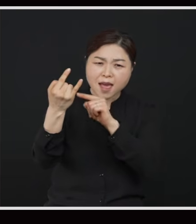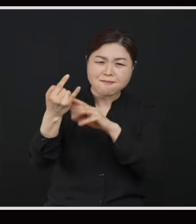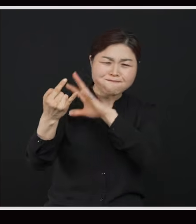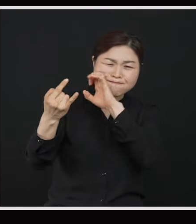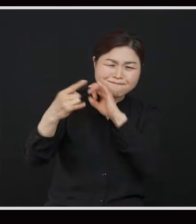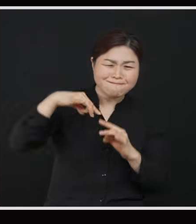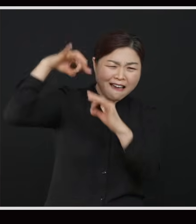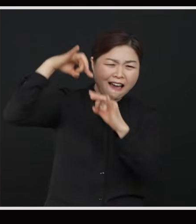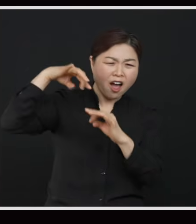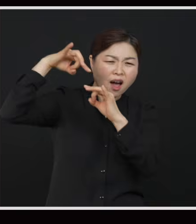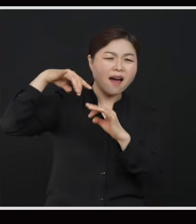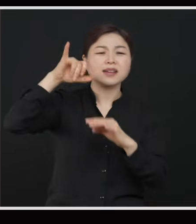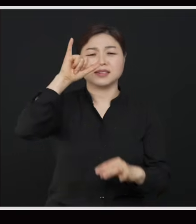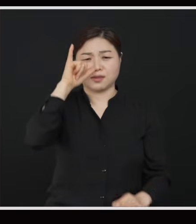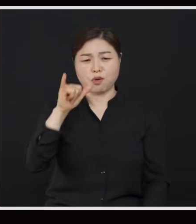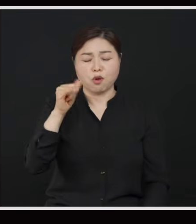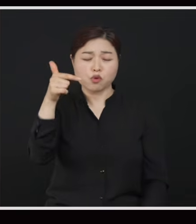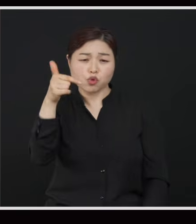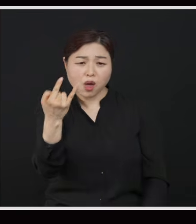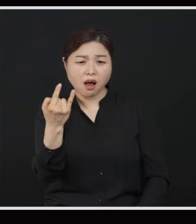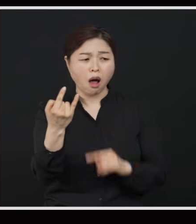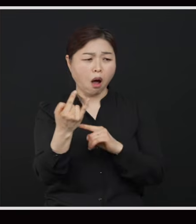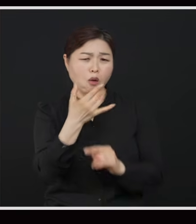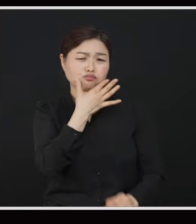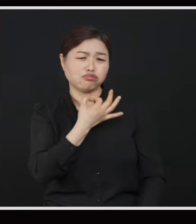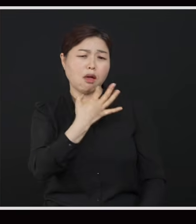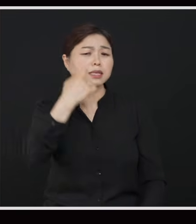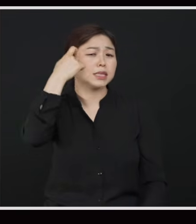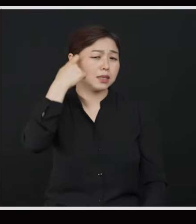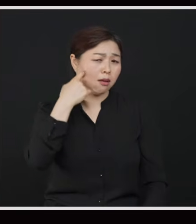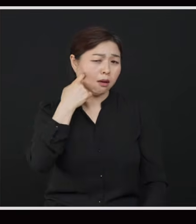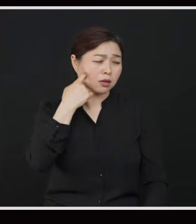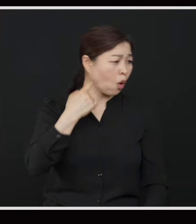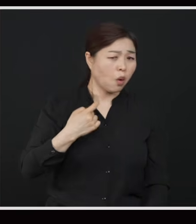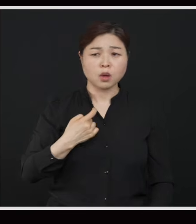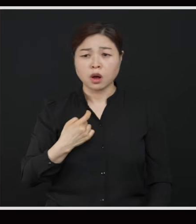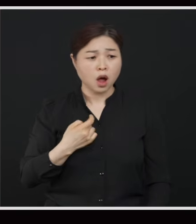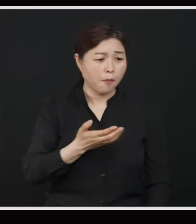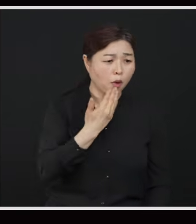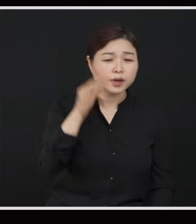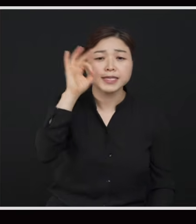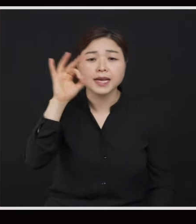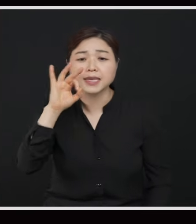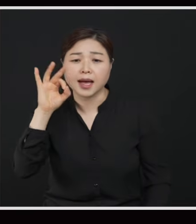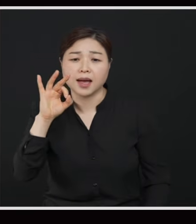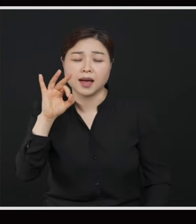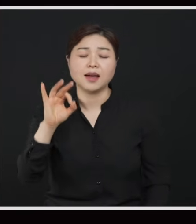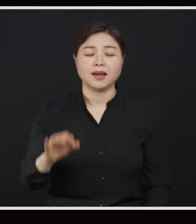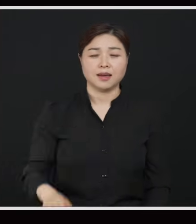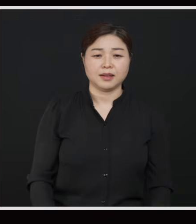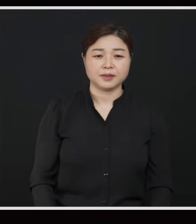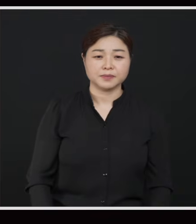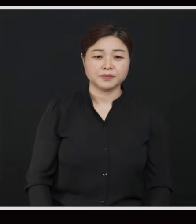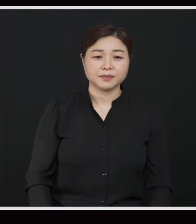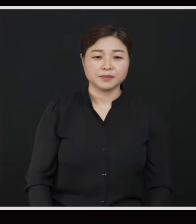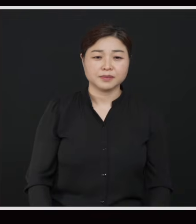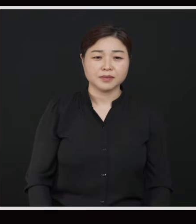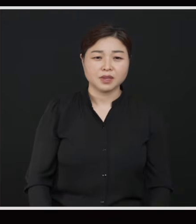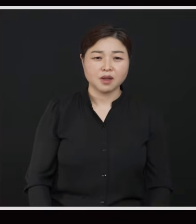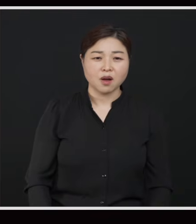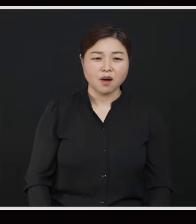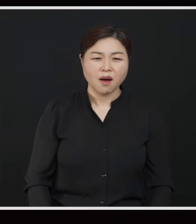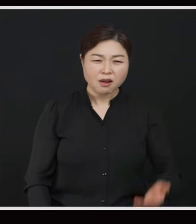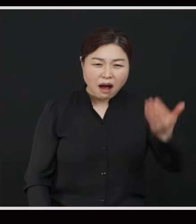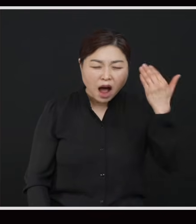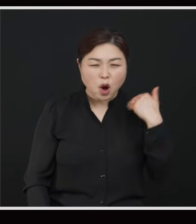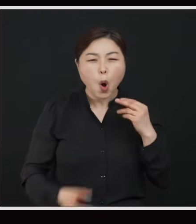뇌에다가 온갖 신호를 다 보냅니다. 그리고 뇌가 불행하다고 느껴서 벌떡 일어나서 먹을 거를 막 찾아서 다니는 거예요.